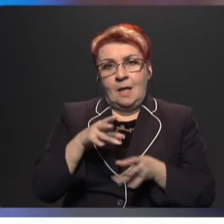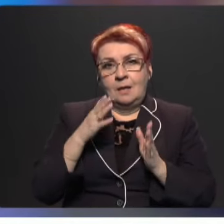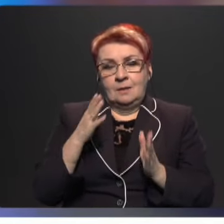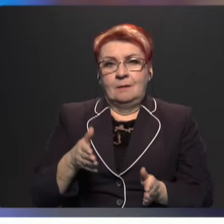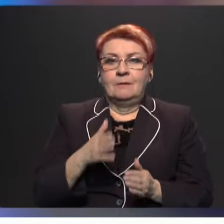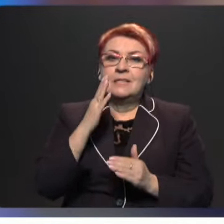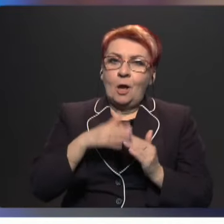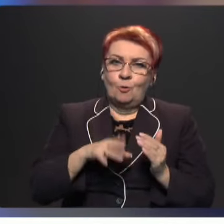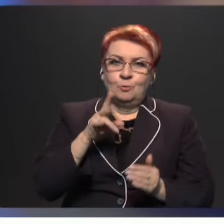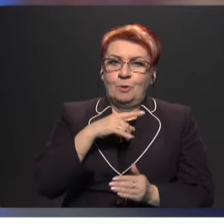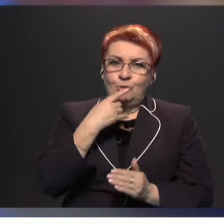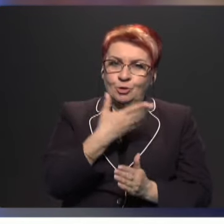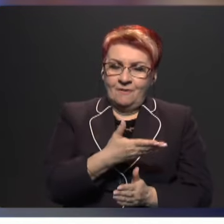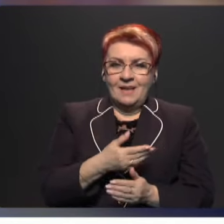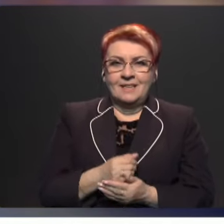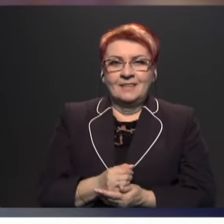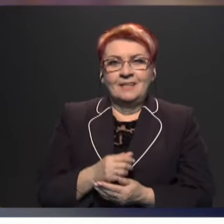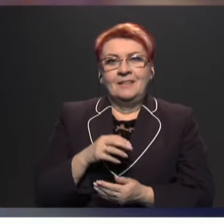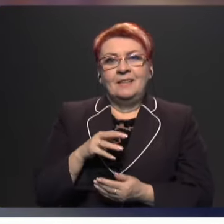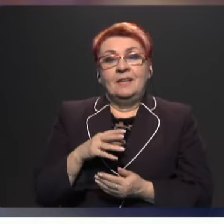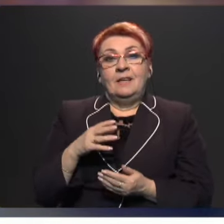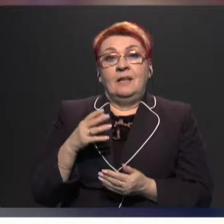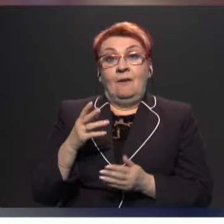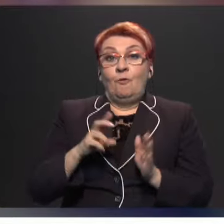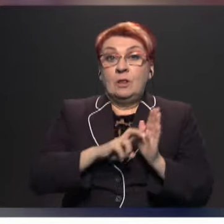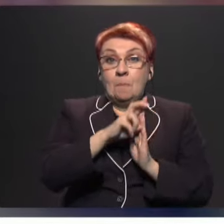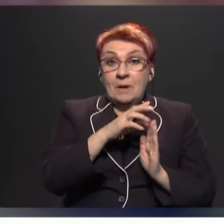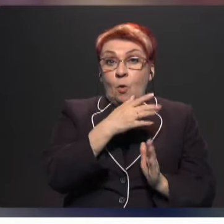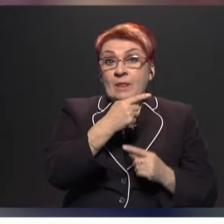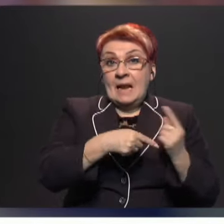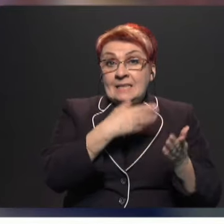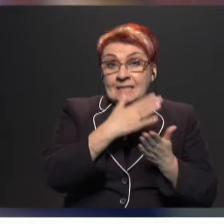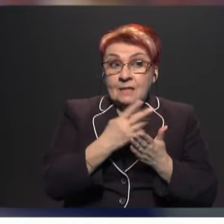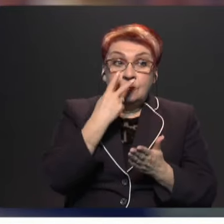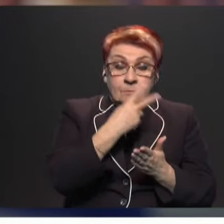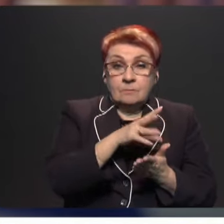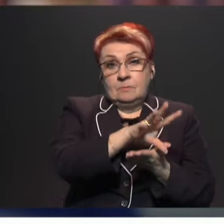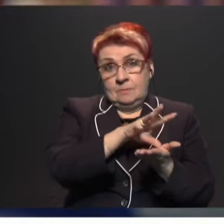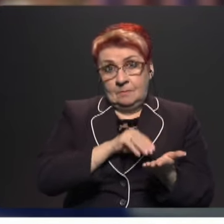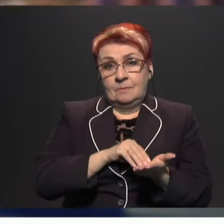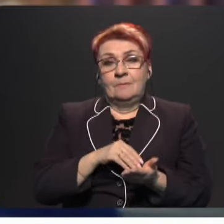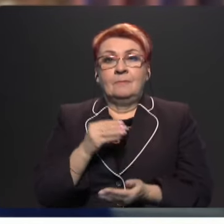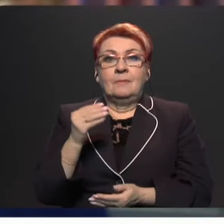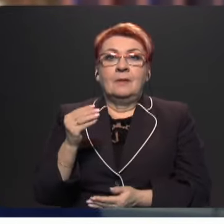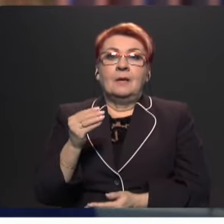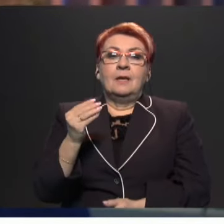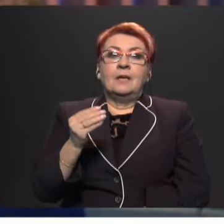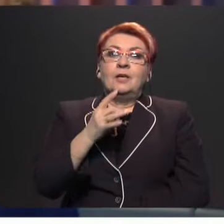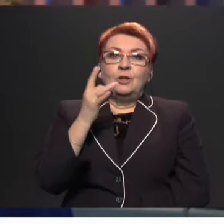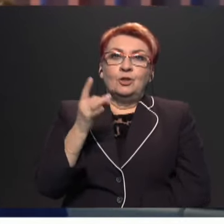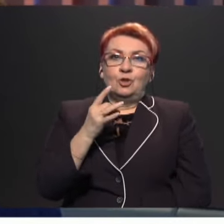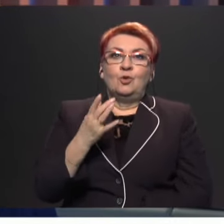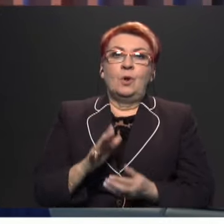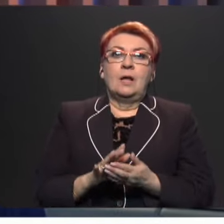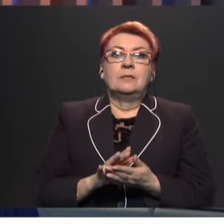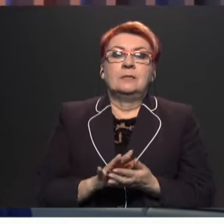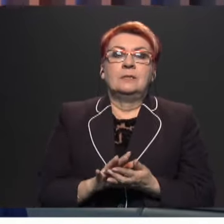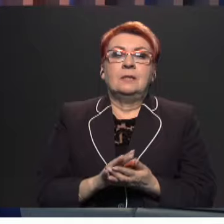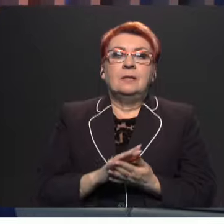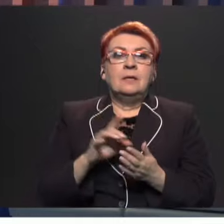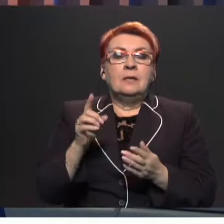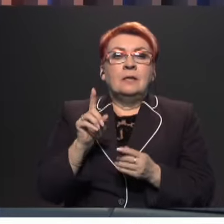закончу. Как на приходе, какая традиция есть, вот ее придерживайтесь. Спасибо большое. И еще раз о символы. Каждение. Что это за